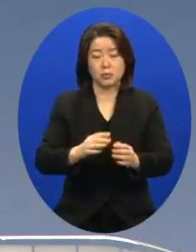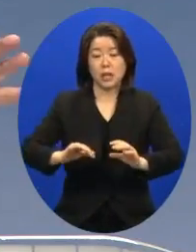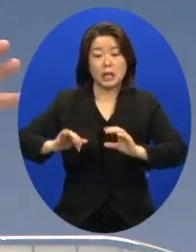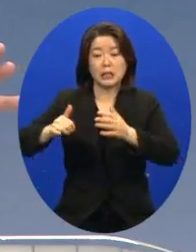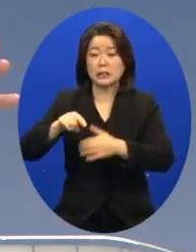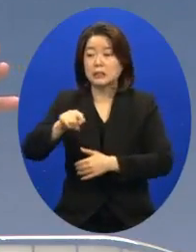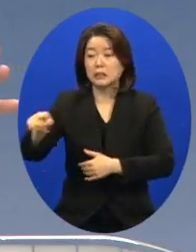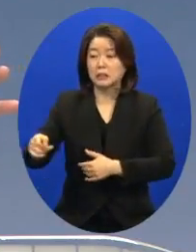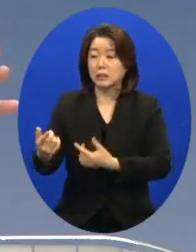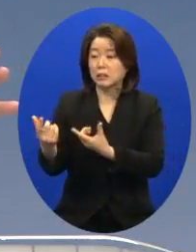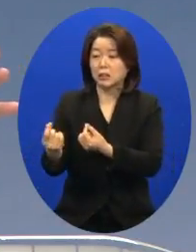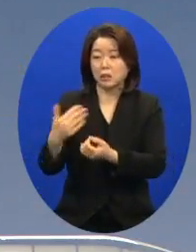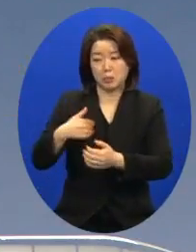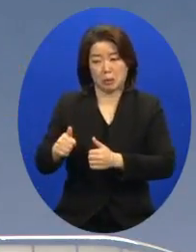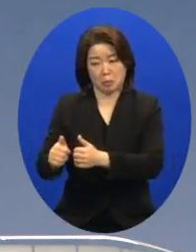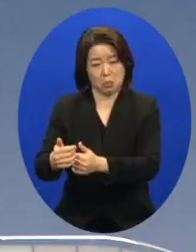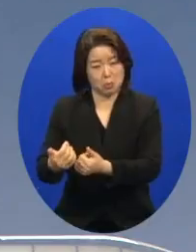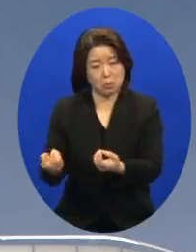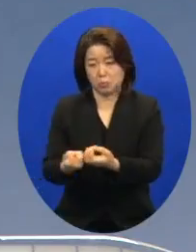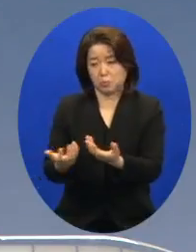그러니까 할 수 없었다